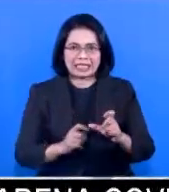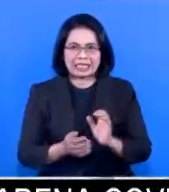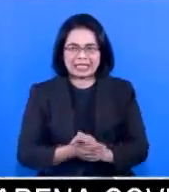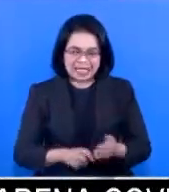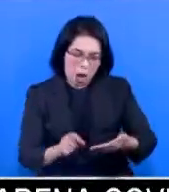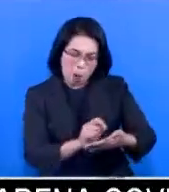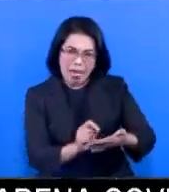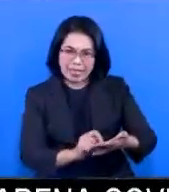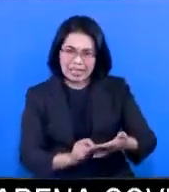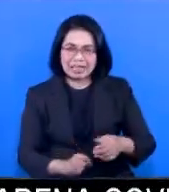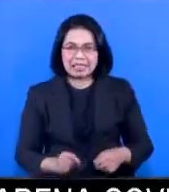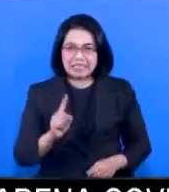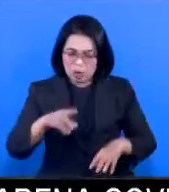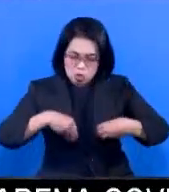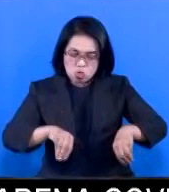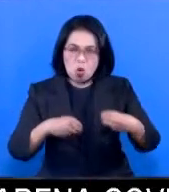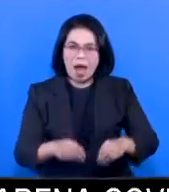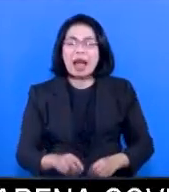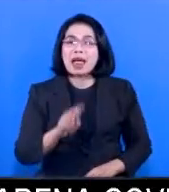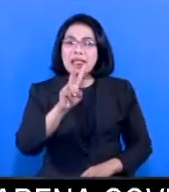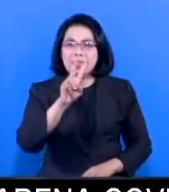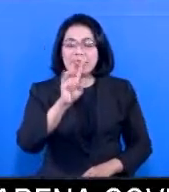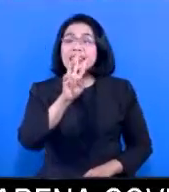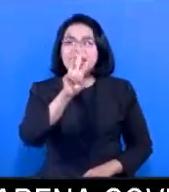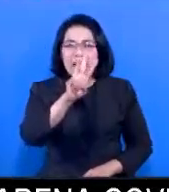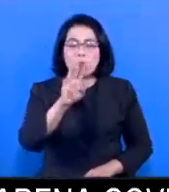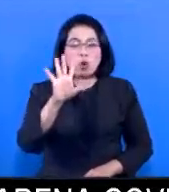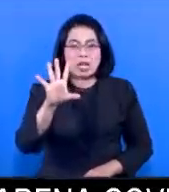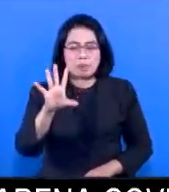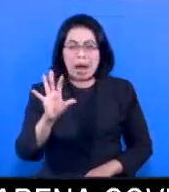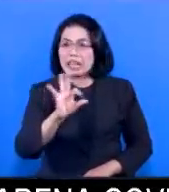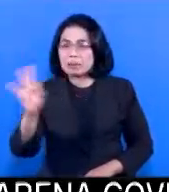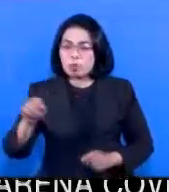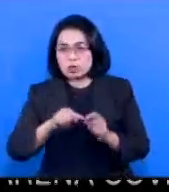dijual Rp35.000 hingga Rp150.000 per buah.